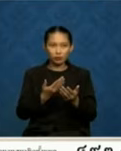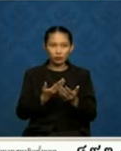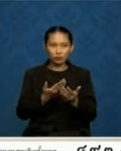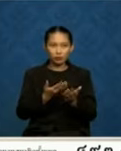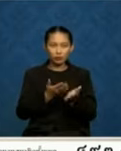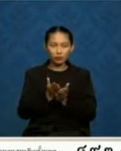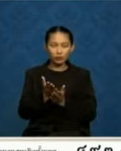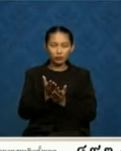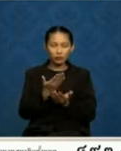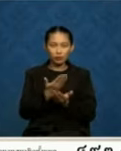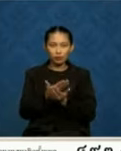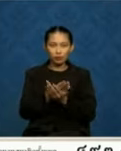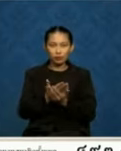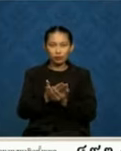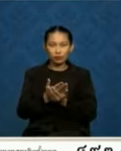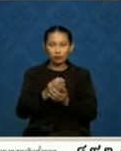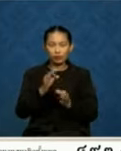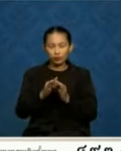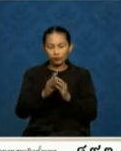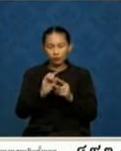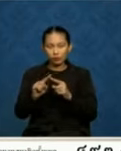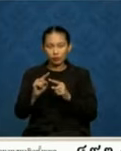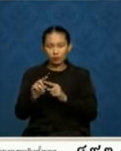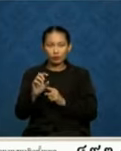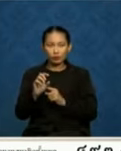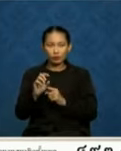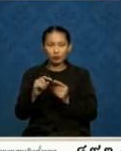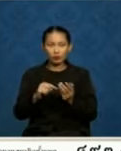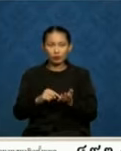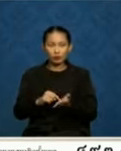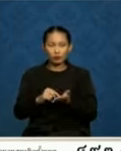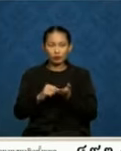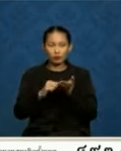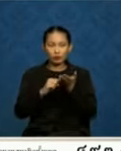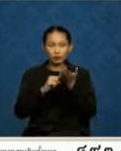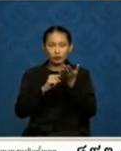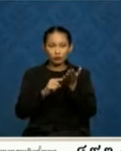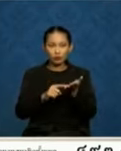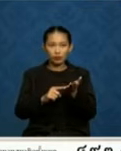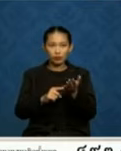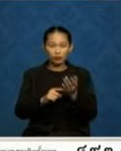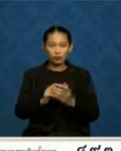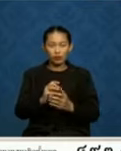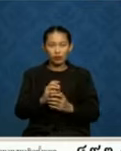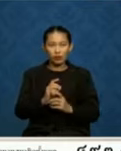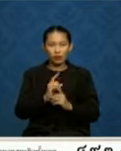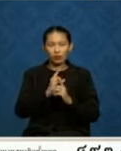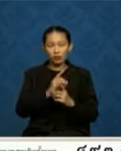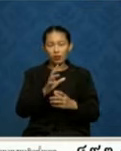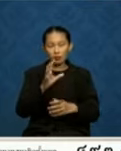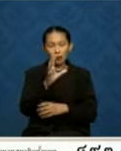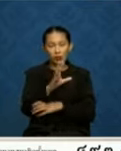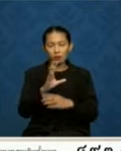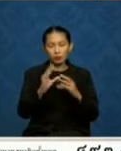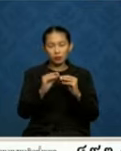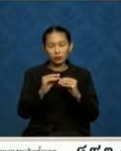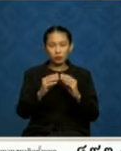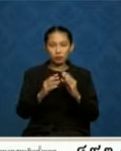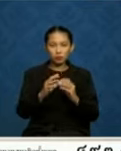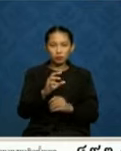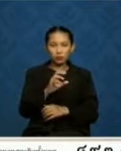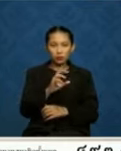การเงินและตลาดการเงินสภาผู้แทนราษฎรตามข้อบังคับการประชุมสภาผู้แทนราษฎ